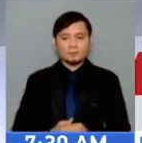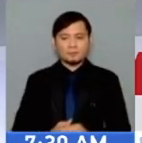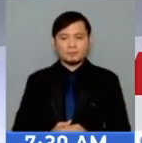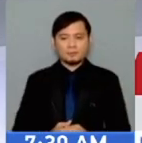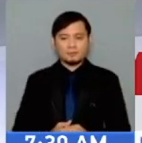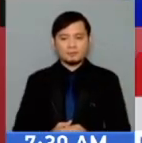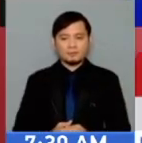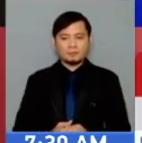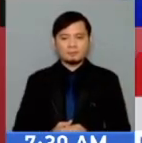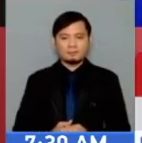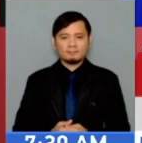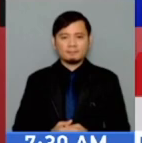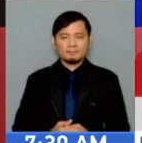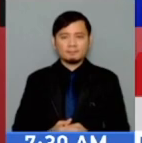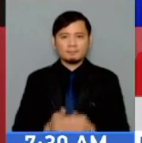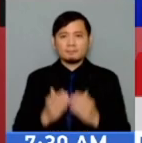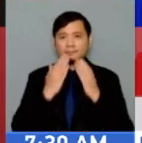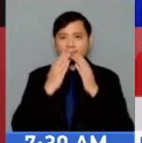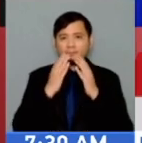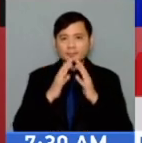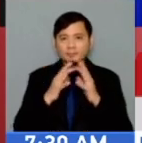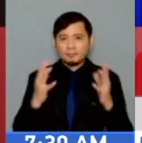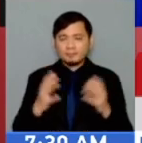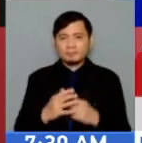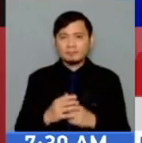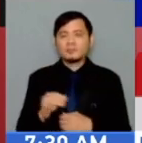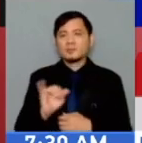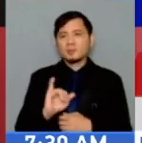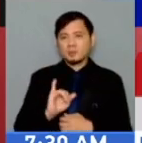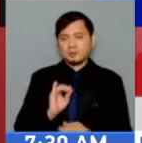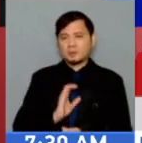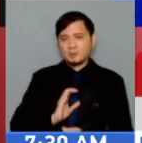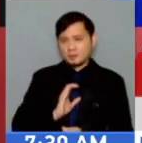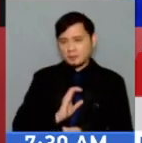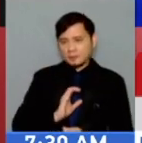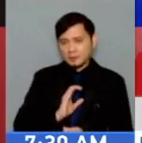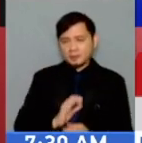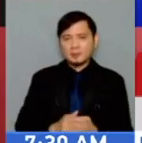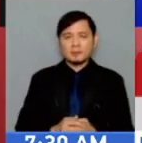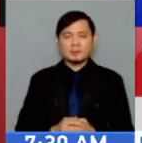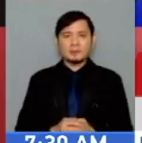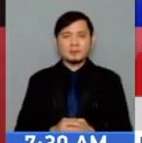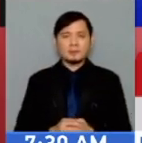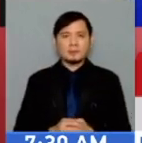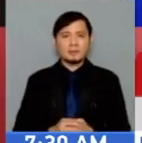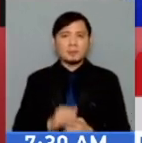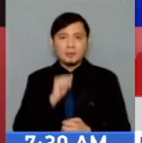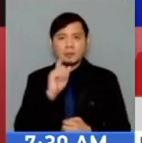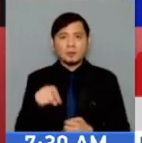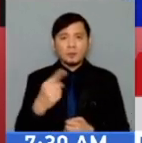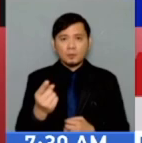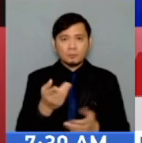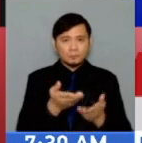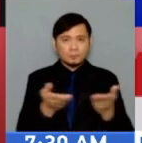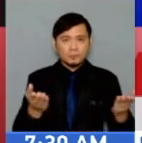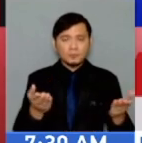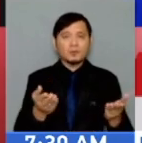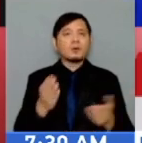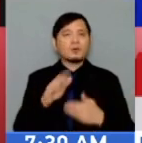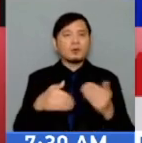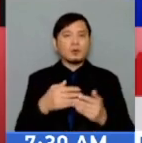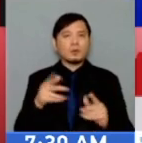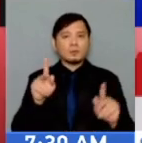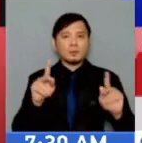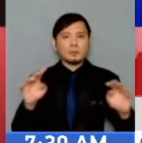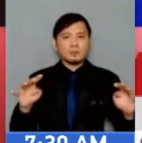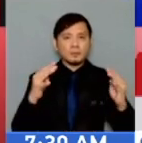salamat. Ako din ay nakikiramay sa, hindi lang sa inyo, kundi sa lahat ng mga tagapanood natin sa unang hirit sa, at